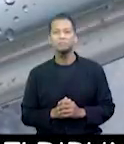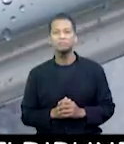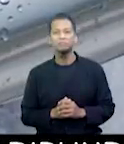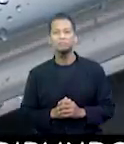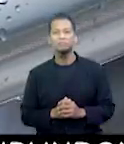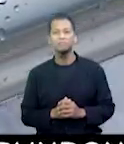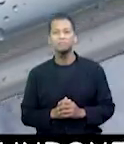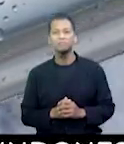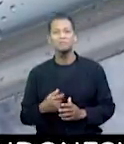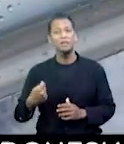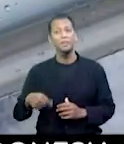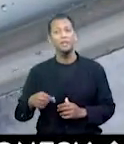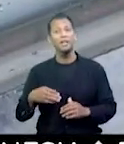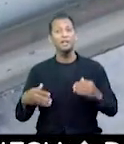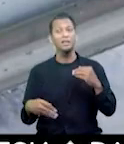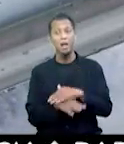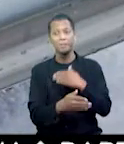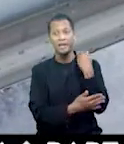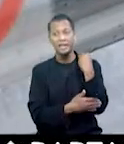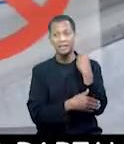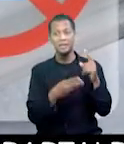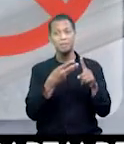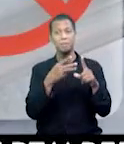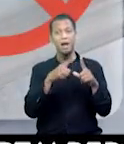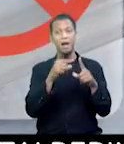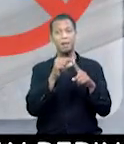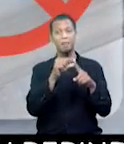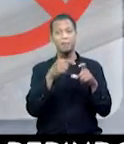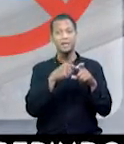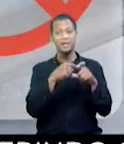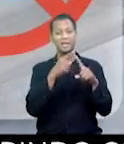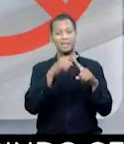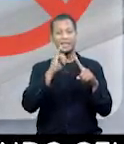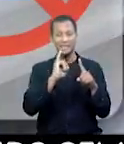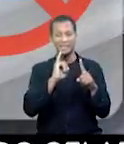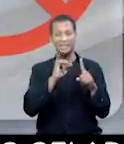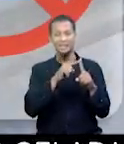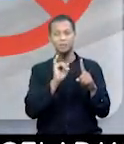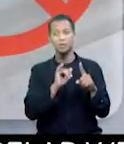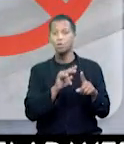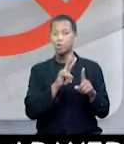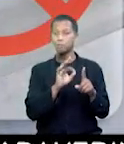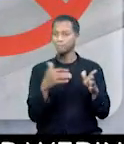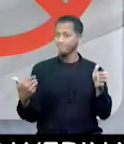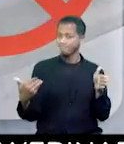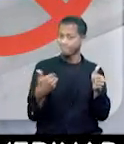Kemendagri, Babepti, dan Satgas Waspada Investasi sepanjang tahun 2021 telah memblokir